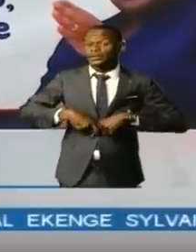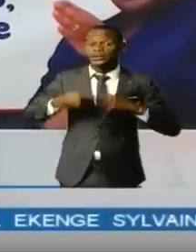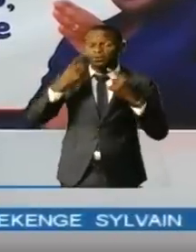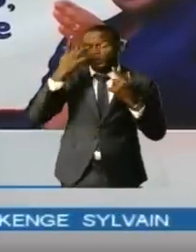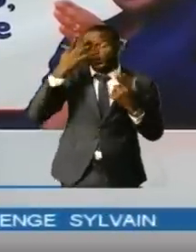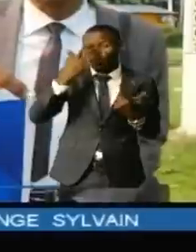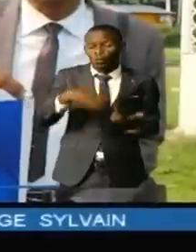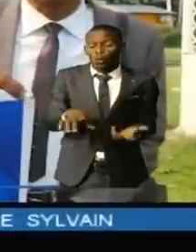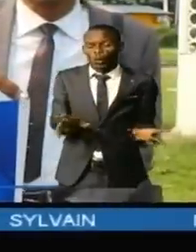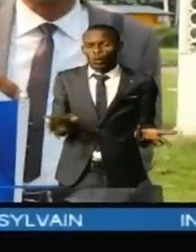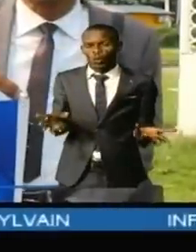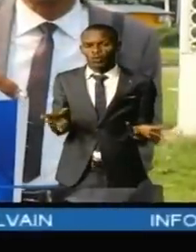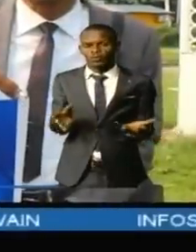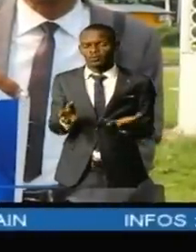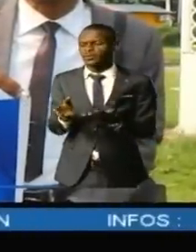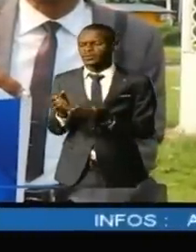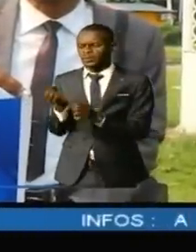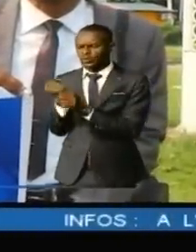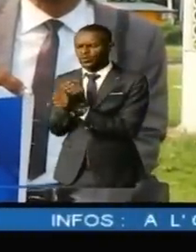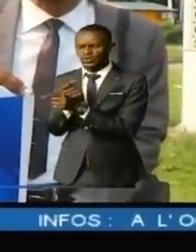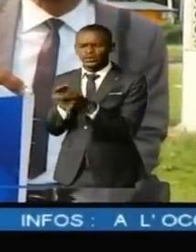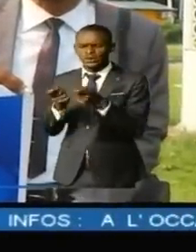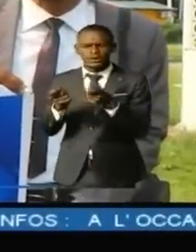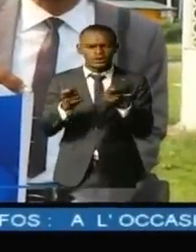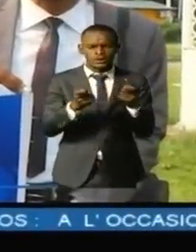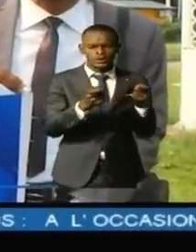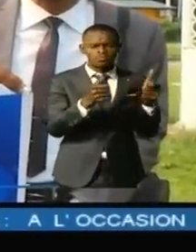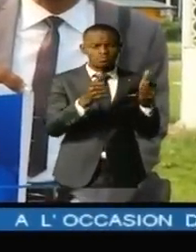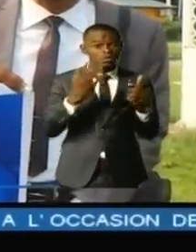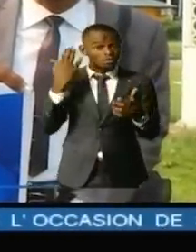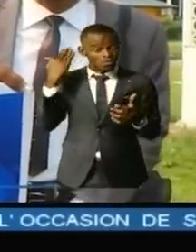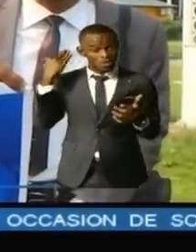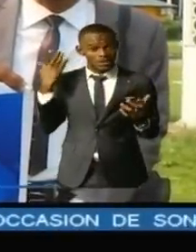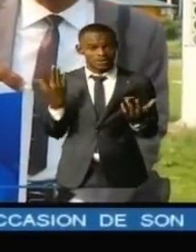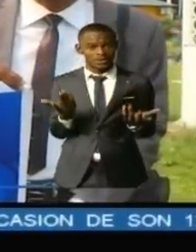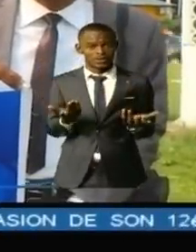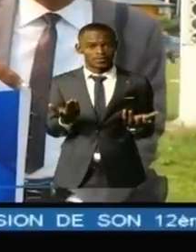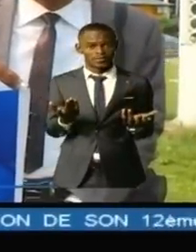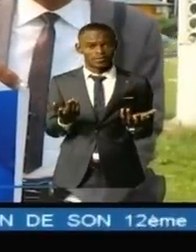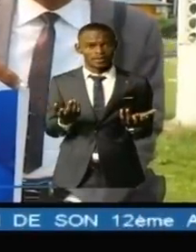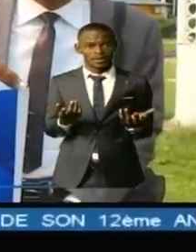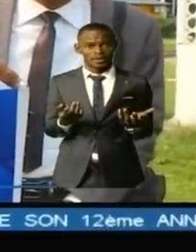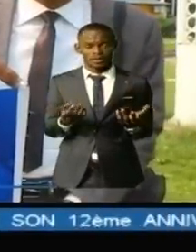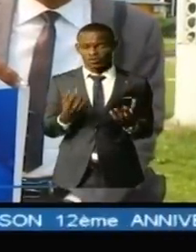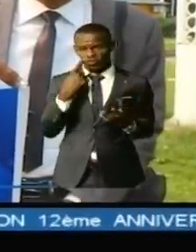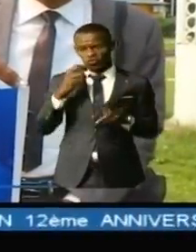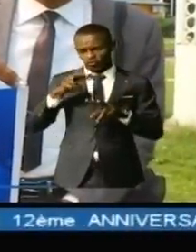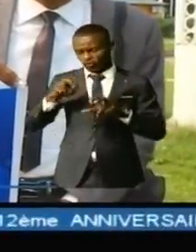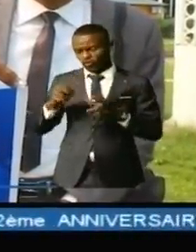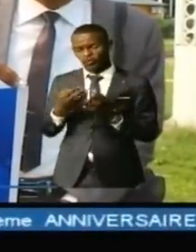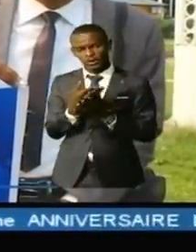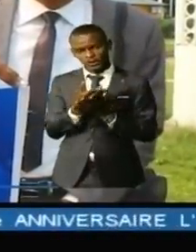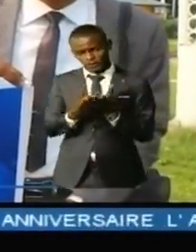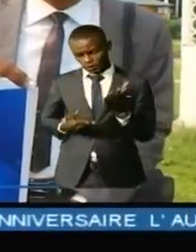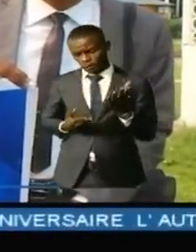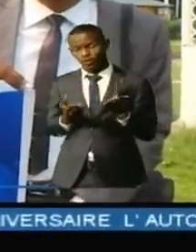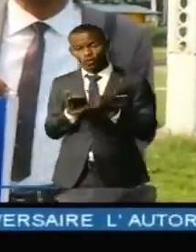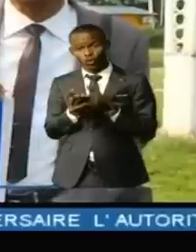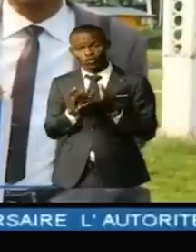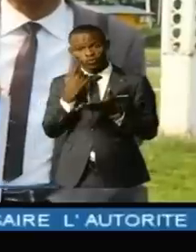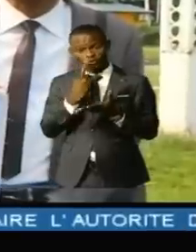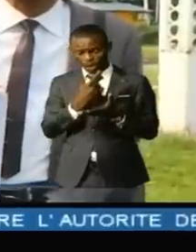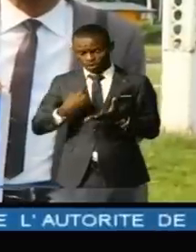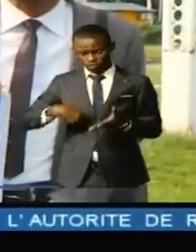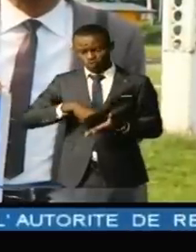disciplines dans nos juridictions et offices respectifs, comme le témoignent nos bulletins de signalement trouvables